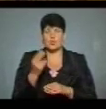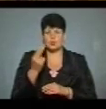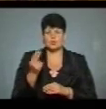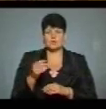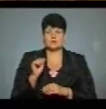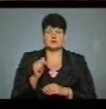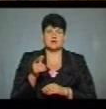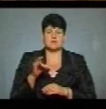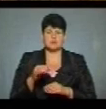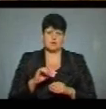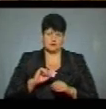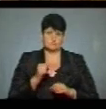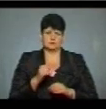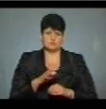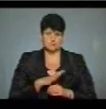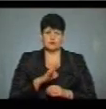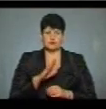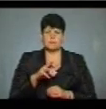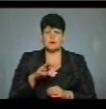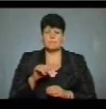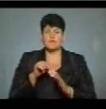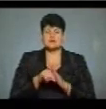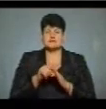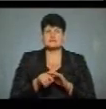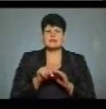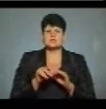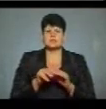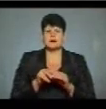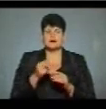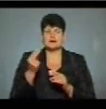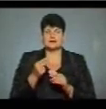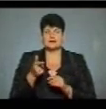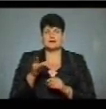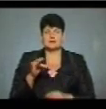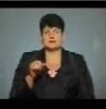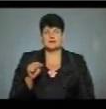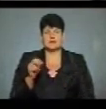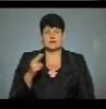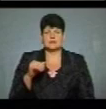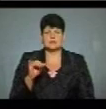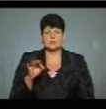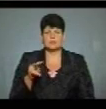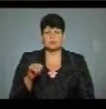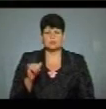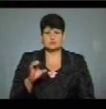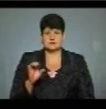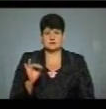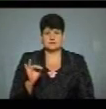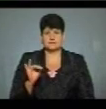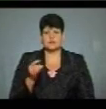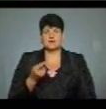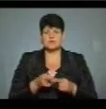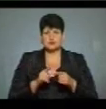який товаришував з Віктором Макаровим, пояснив значення картини «Гладіолуси» із серії «Вічність». Якщо це картина